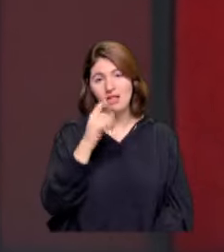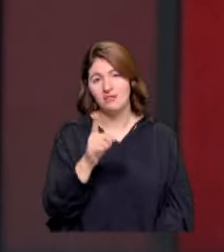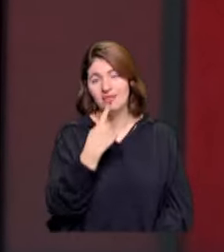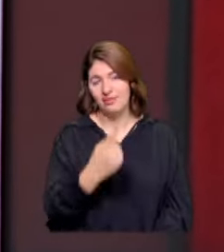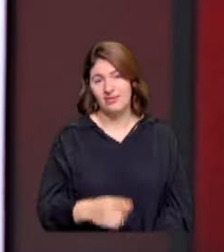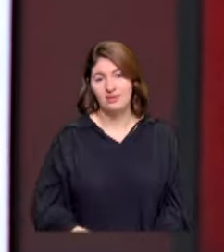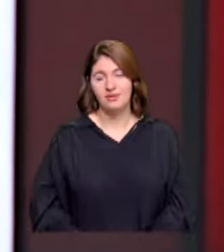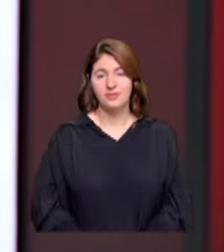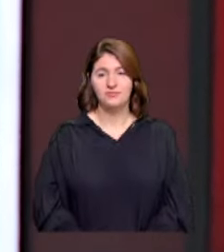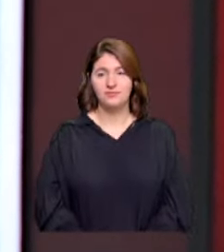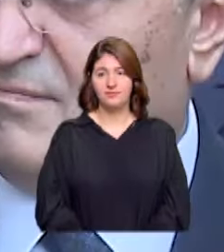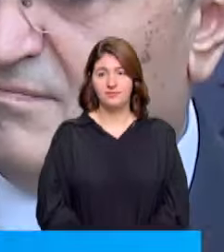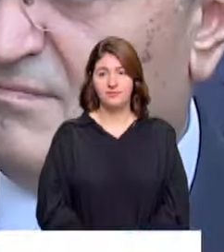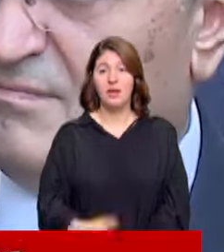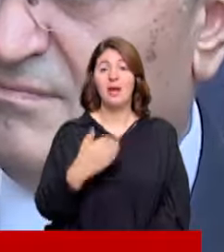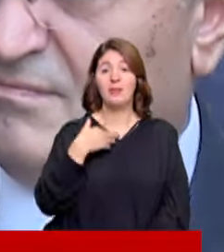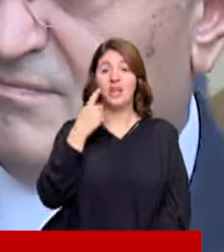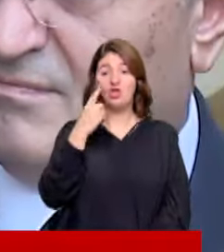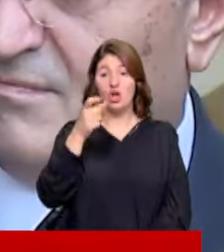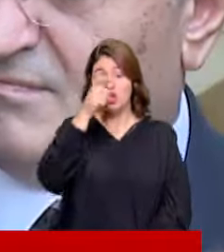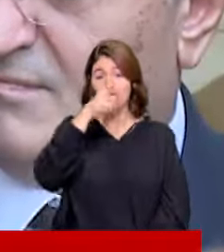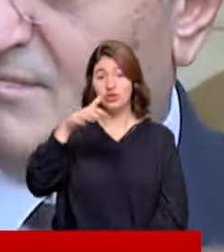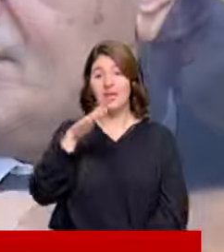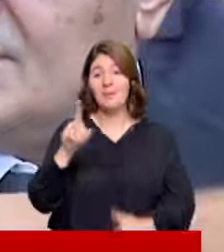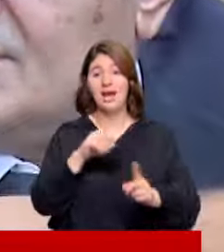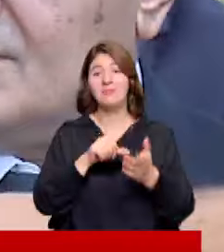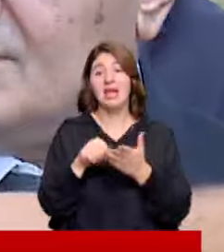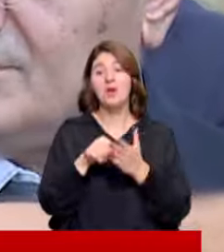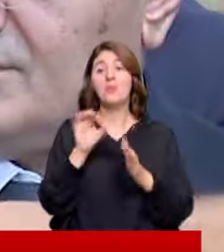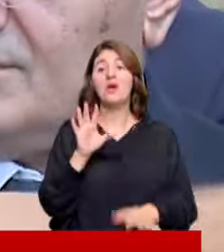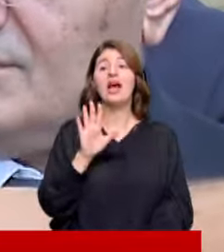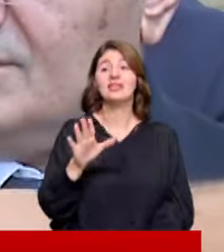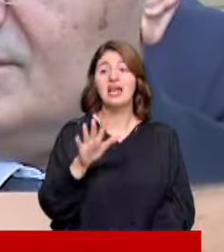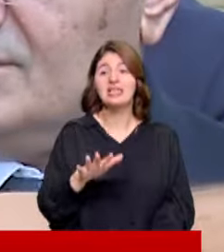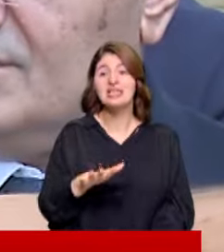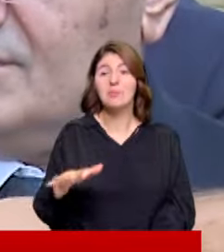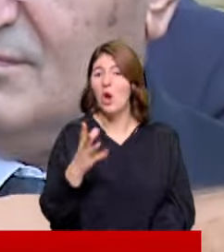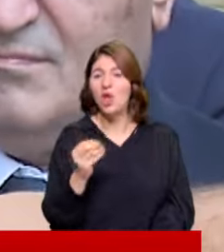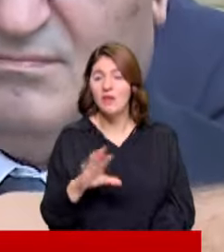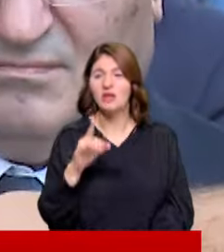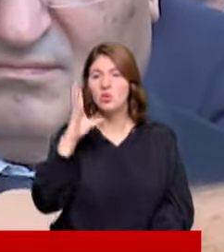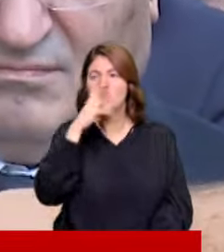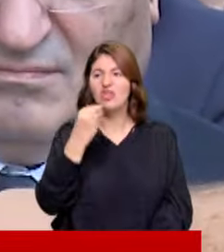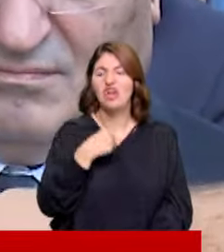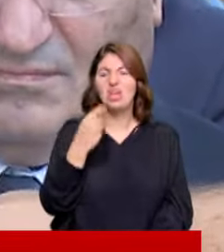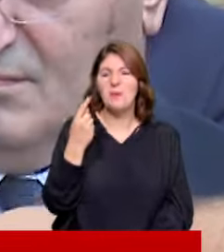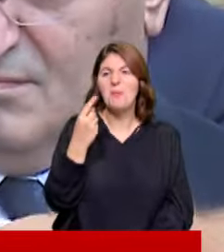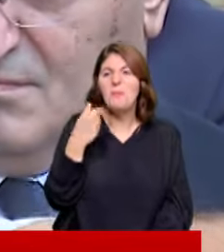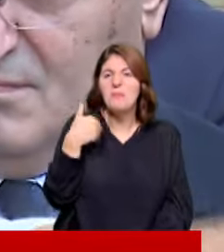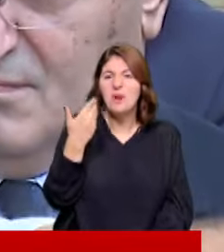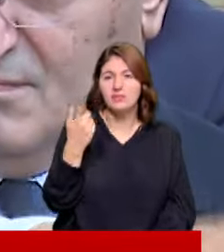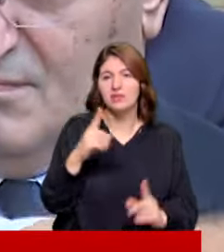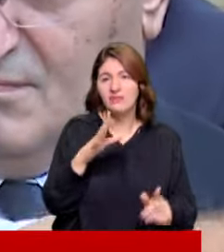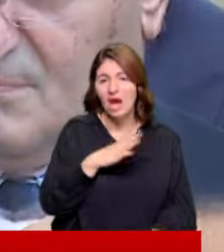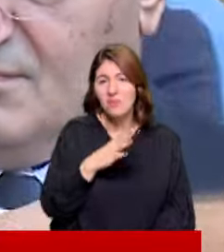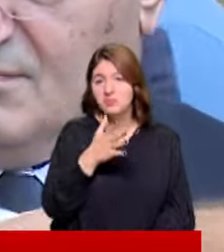yalanladı. Bana göre Türkiye yargı tarihinin bu kadar zemini olmayan, hani utanç verici bir başka dava